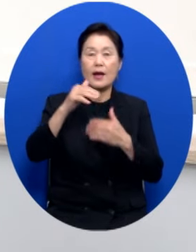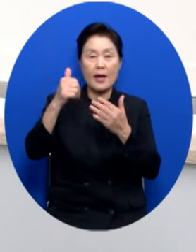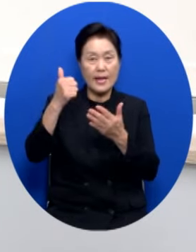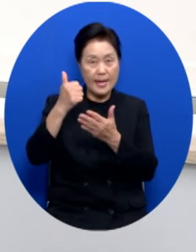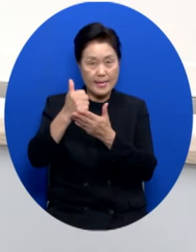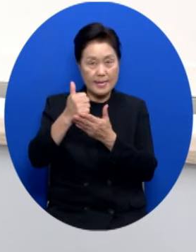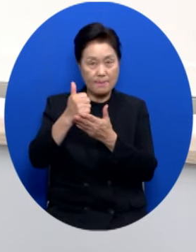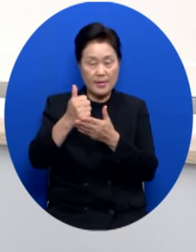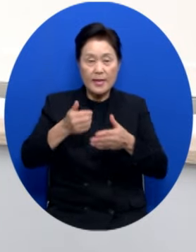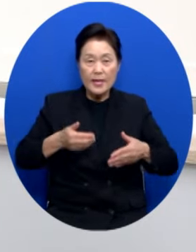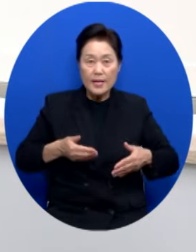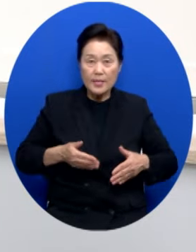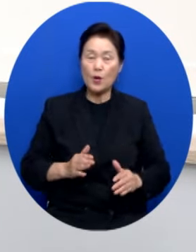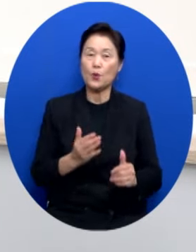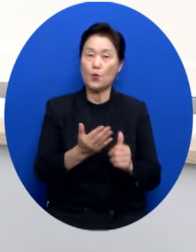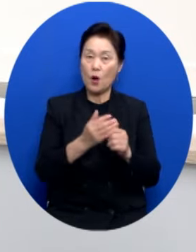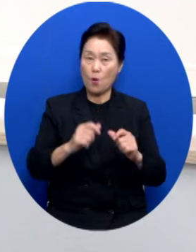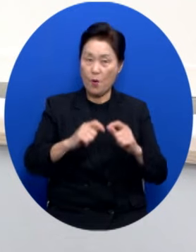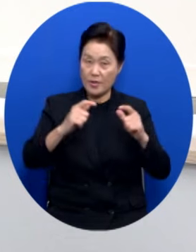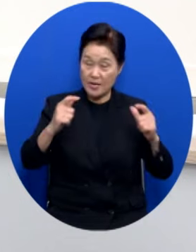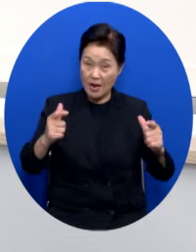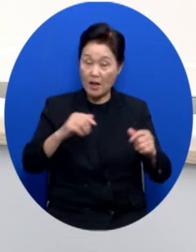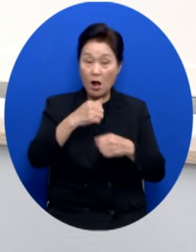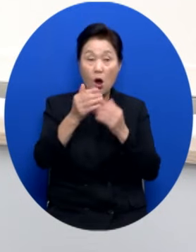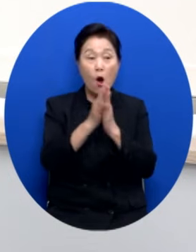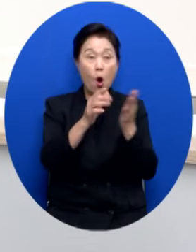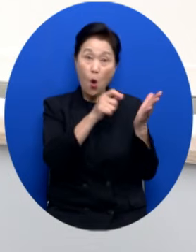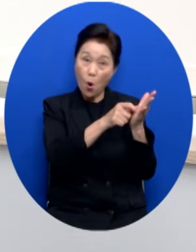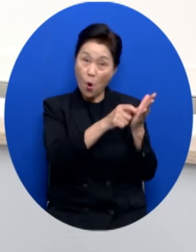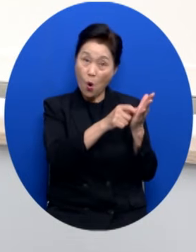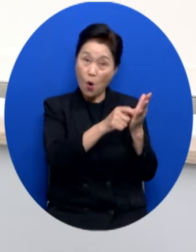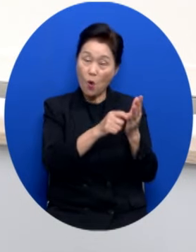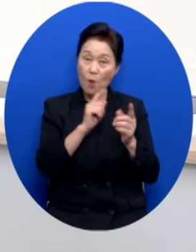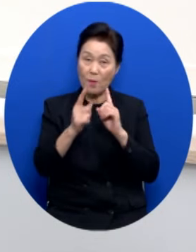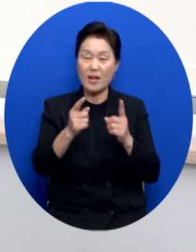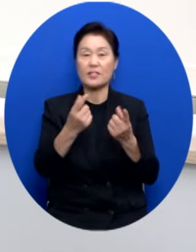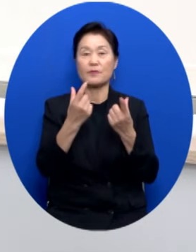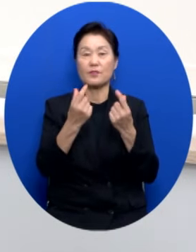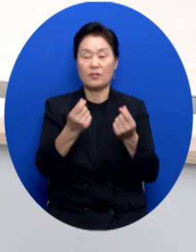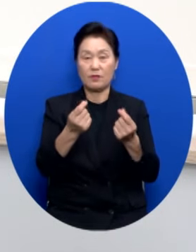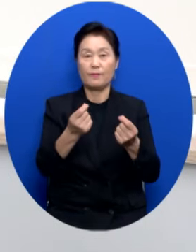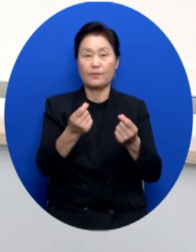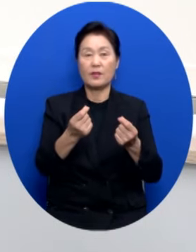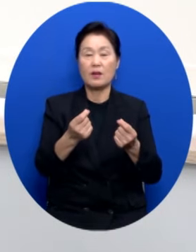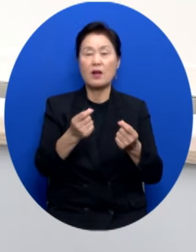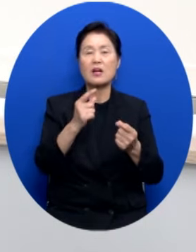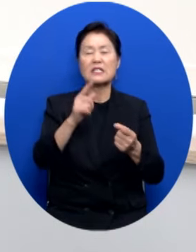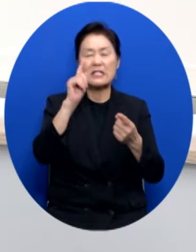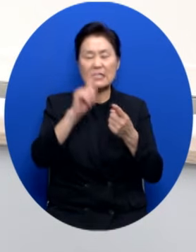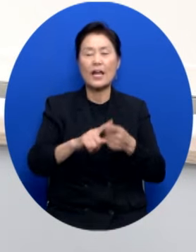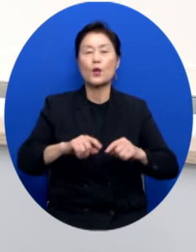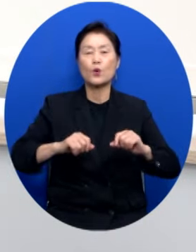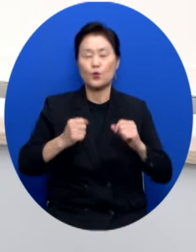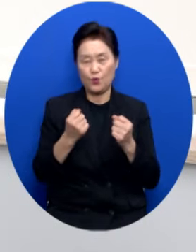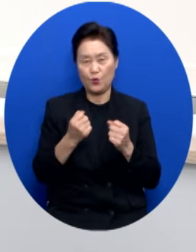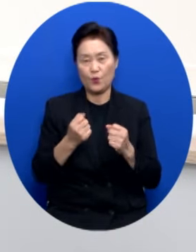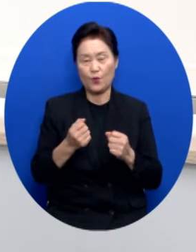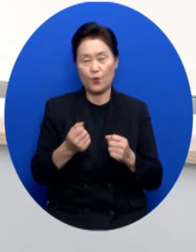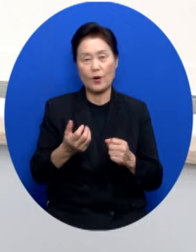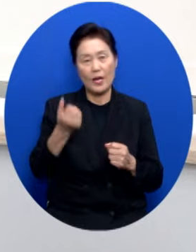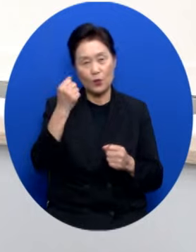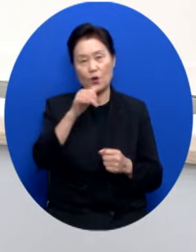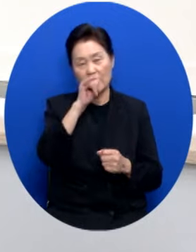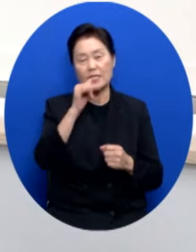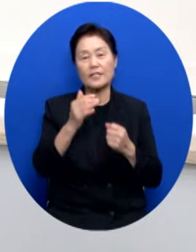하나님께서 생육하고 번성하라 성경에 말씀하신 그 성경의 가치관을 그들이 갖고 있기